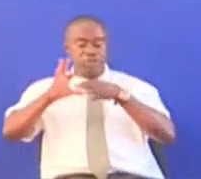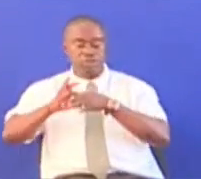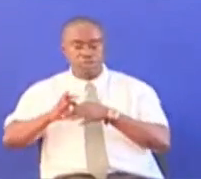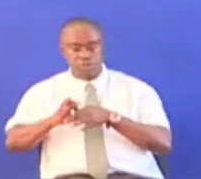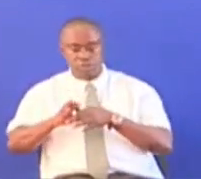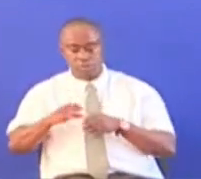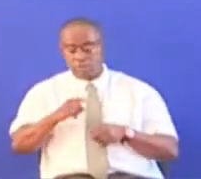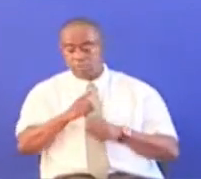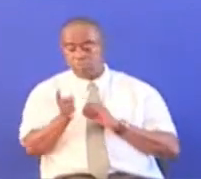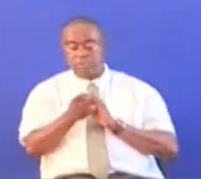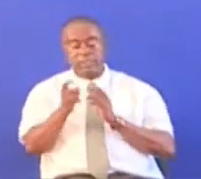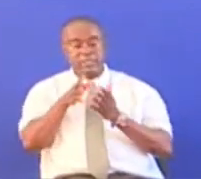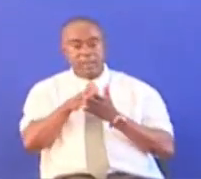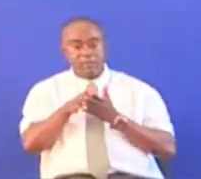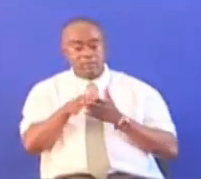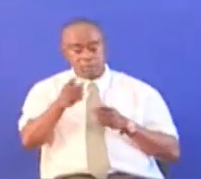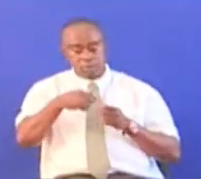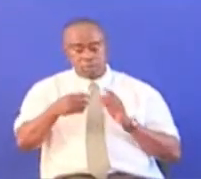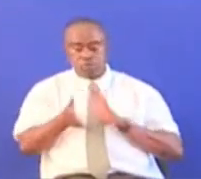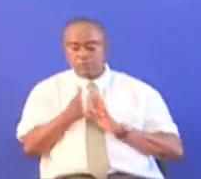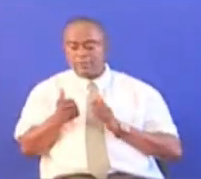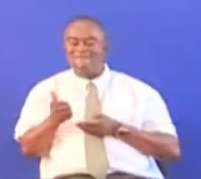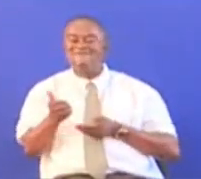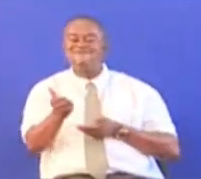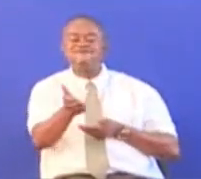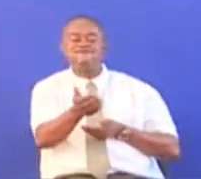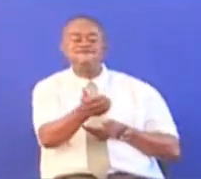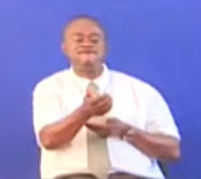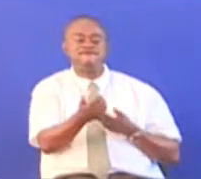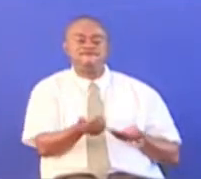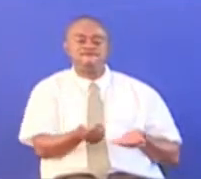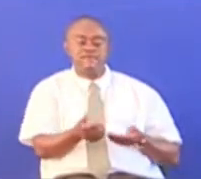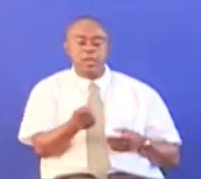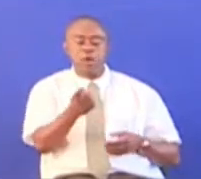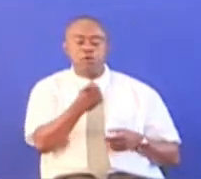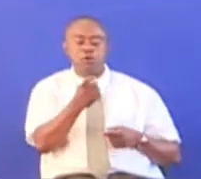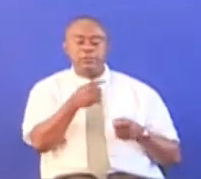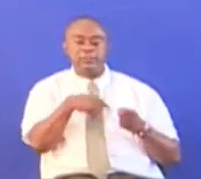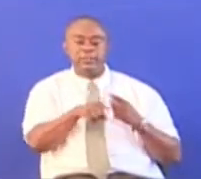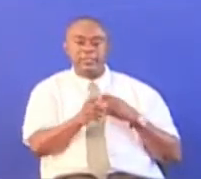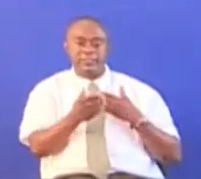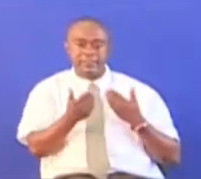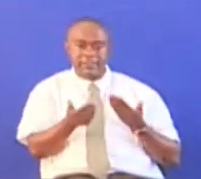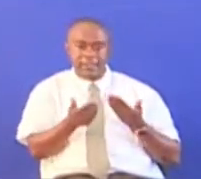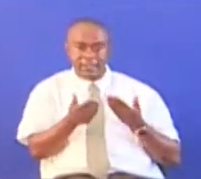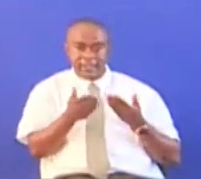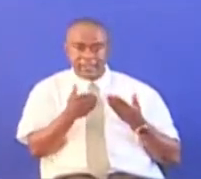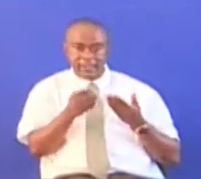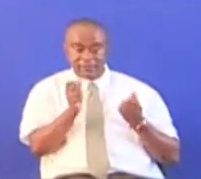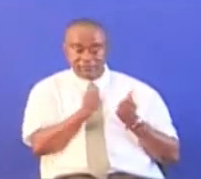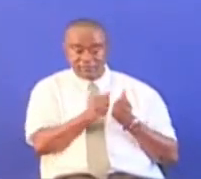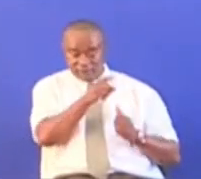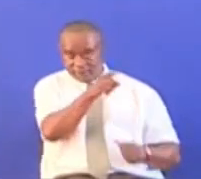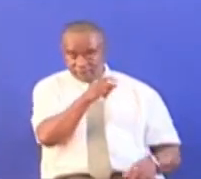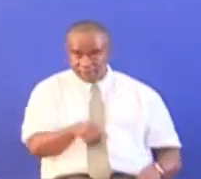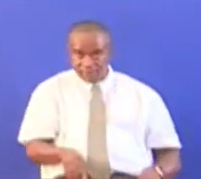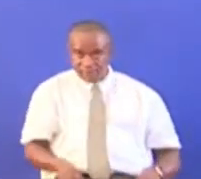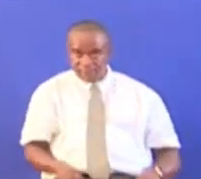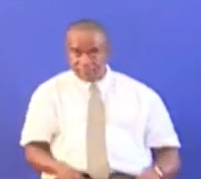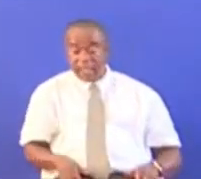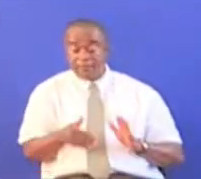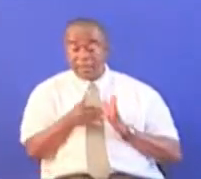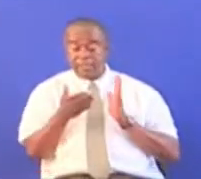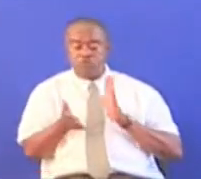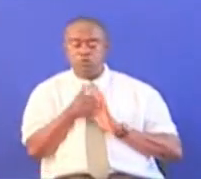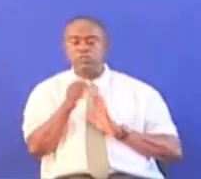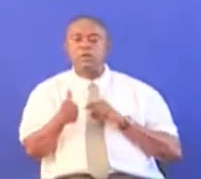yalikuwa yanatuelekeza kwamba tutaanza kukusanya zile kodi kwenye blank tap devices ambayo haijaanza mpaka